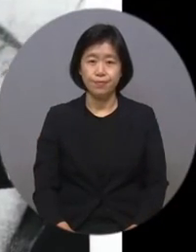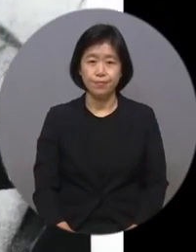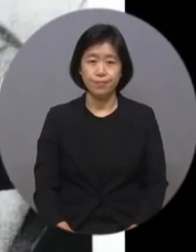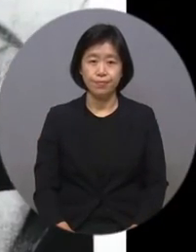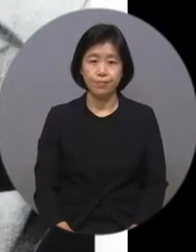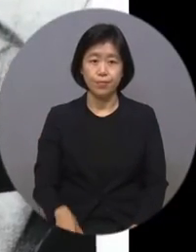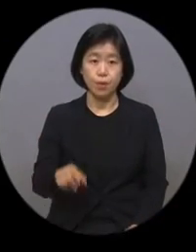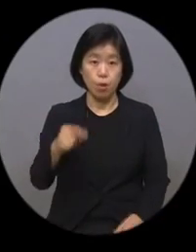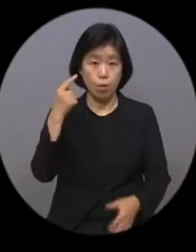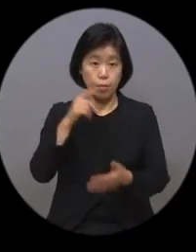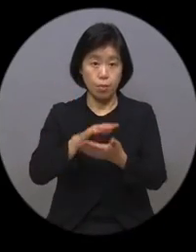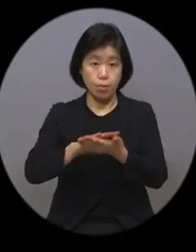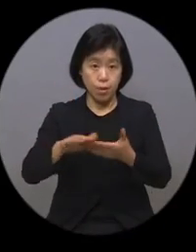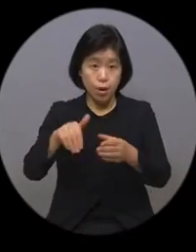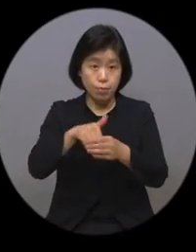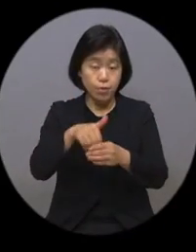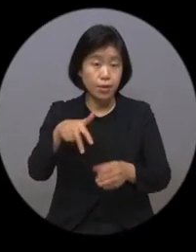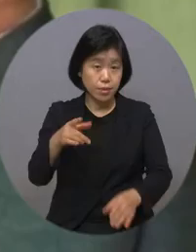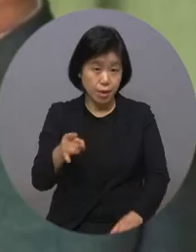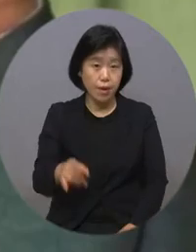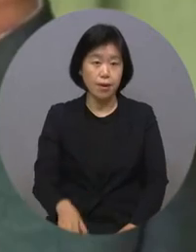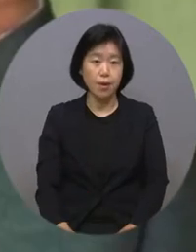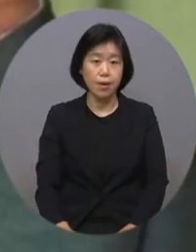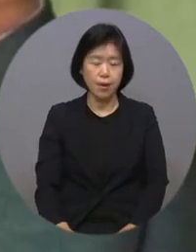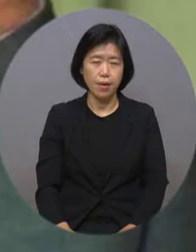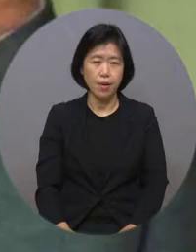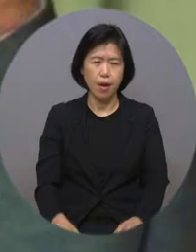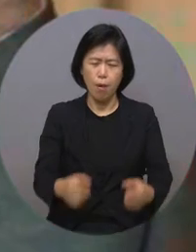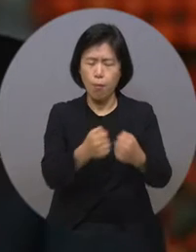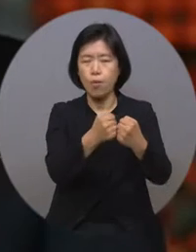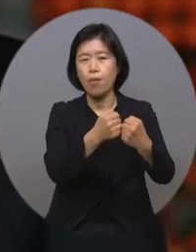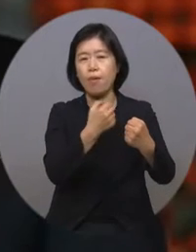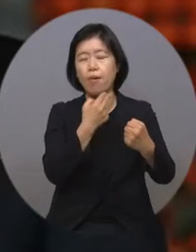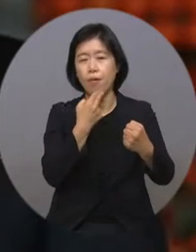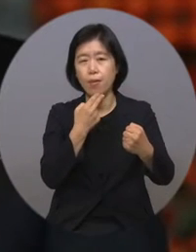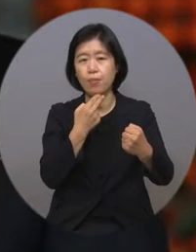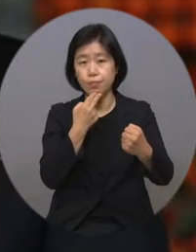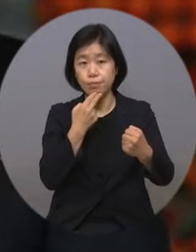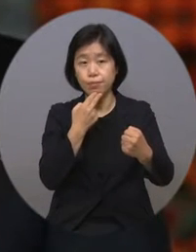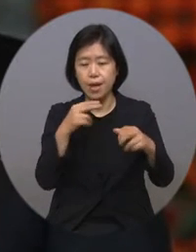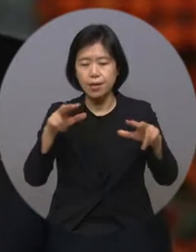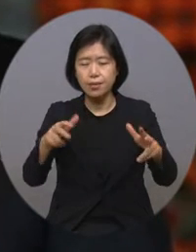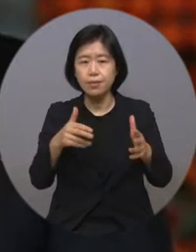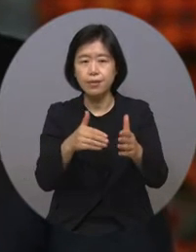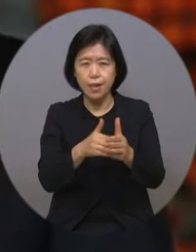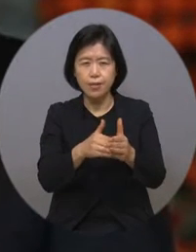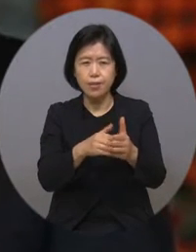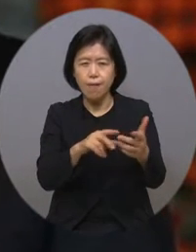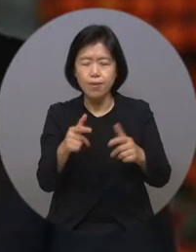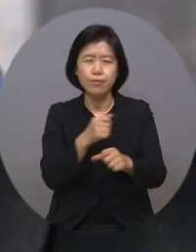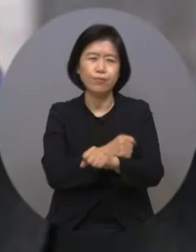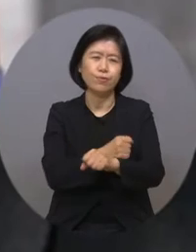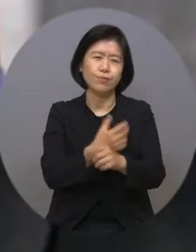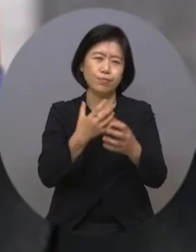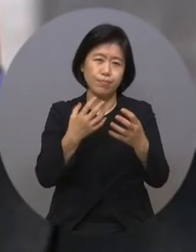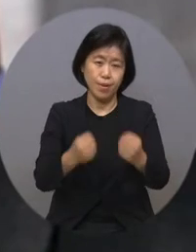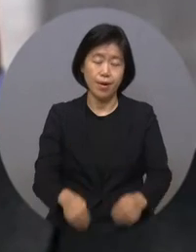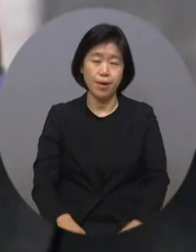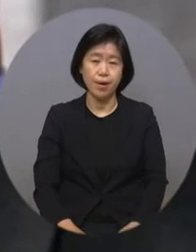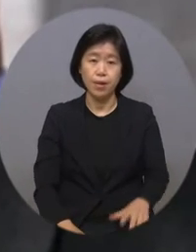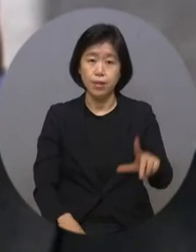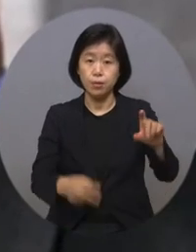고향 평화문화제는 비폭력 평화민주주의 사상과 그 실천을 전 세계가 인정한 대한민국